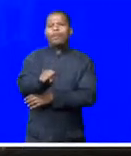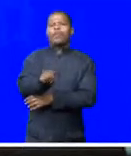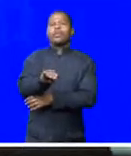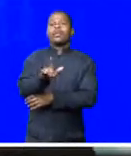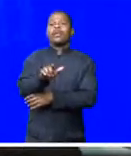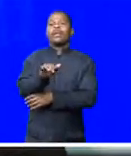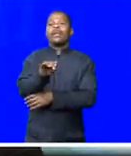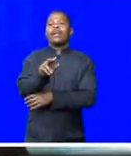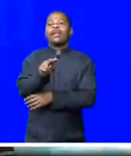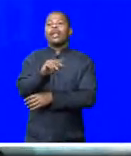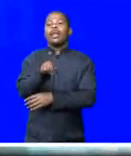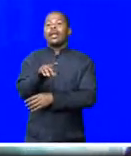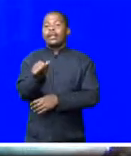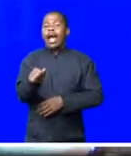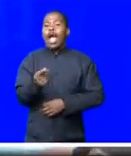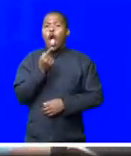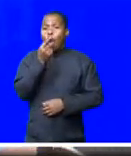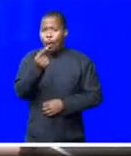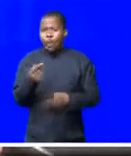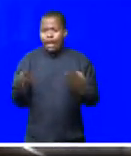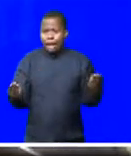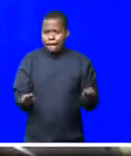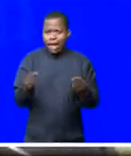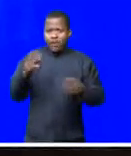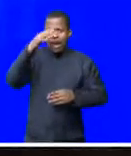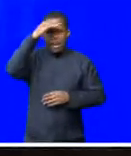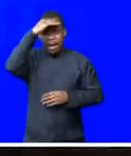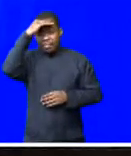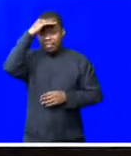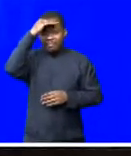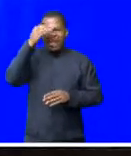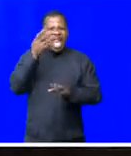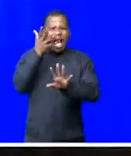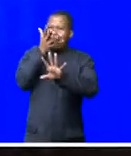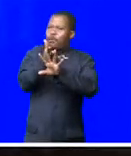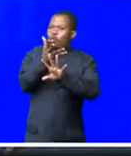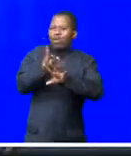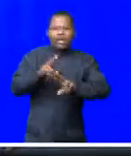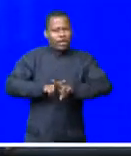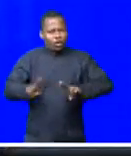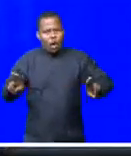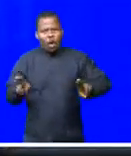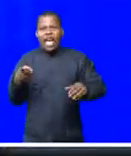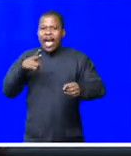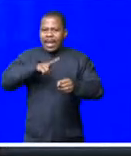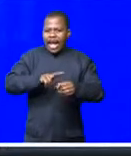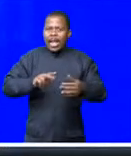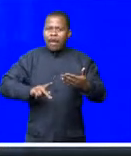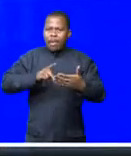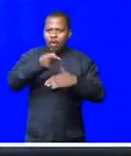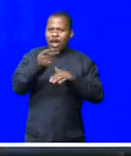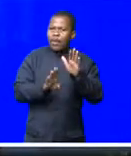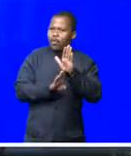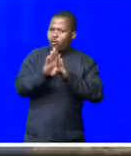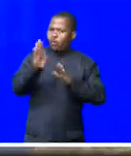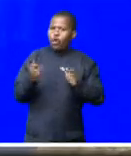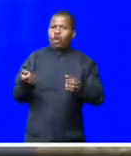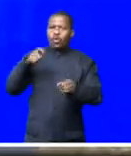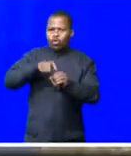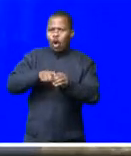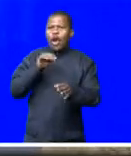uthi sesiphelile isikhathi sekuthi bantfu labanelibala bahlukubeteke basalile emuva futhi kutemfufuko.